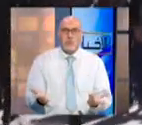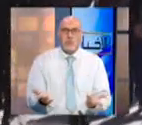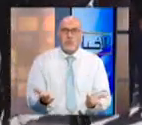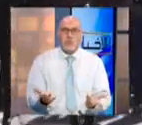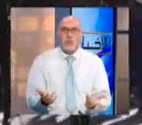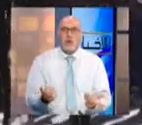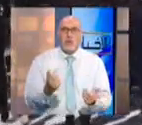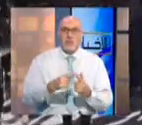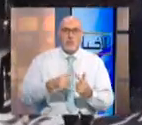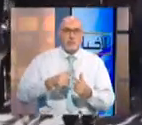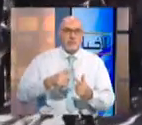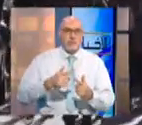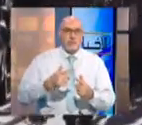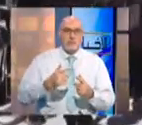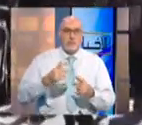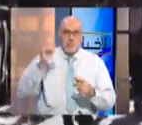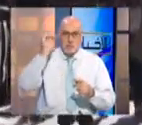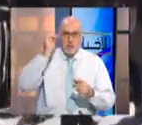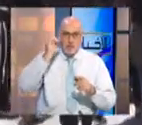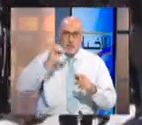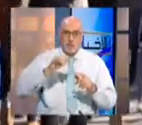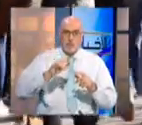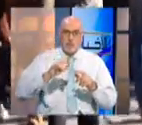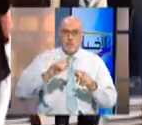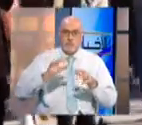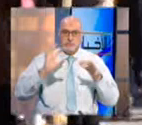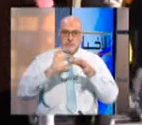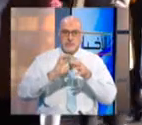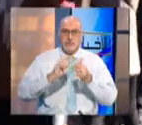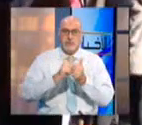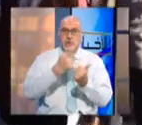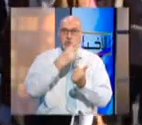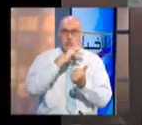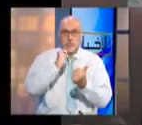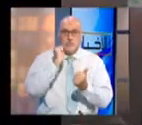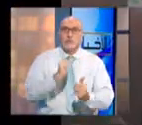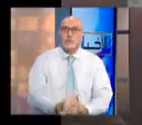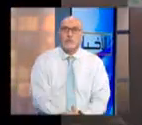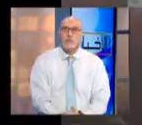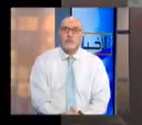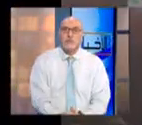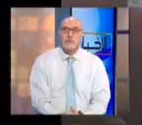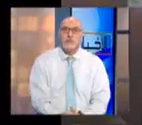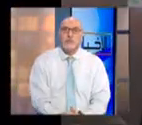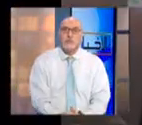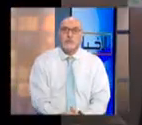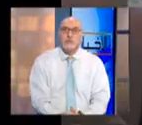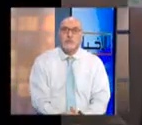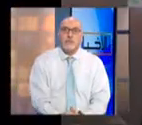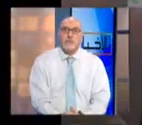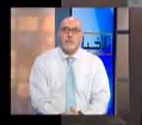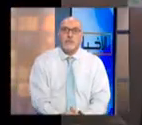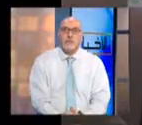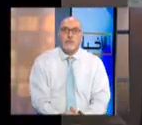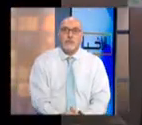بلدا بأكمله في قبضة الصهاينة وشذاذ الآفاق. تأكيدنا المستمر على رفض صفقة القرن وعلى